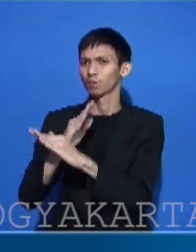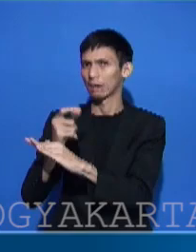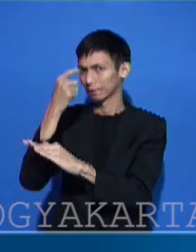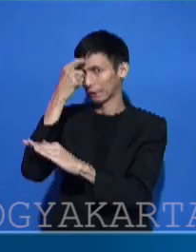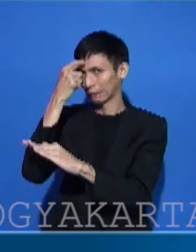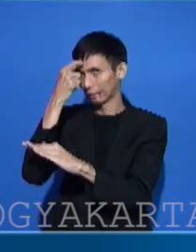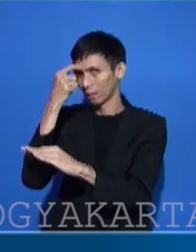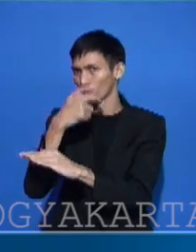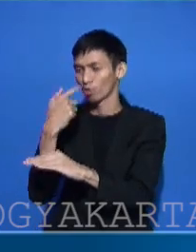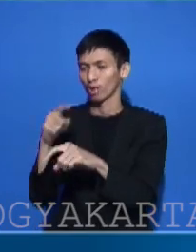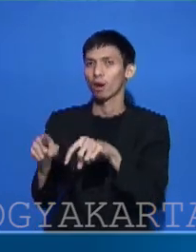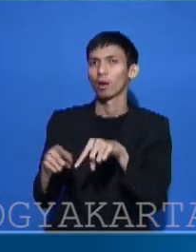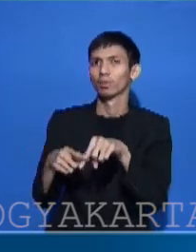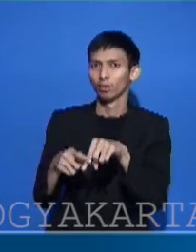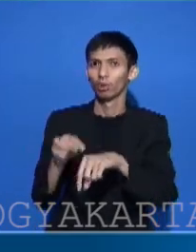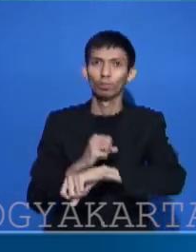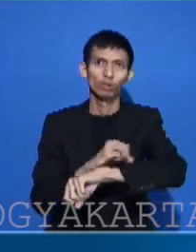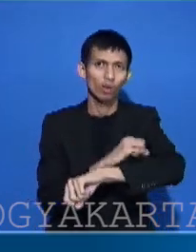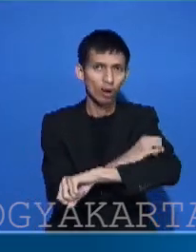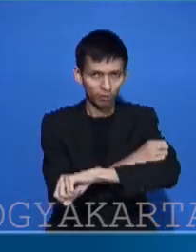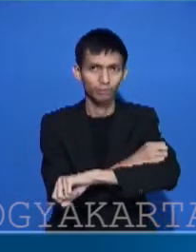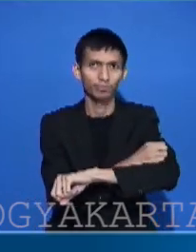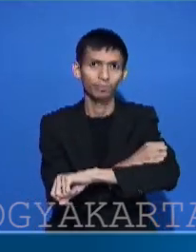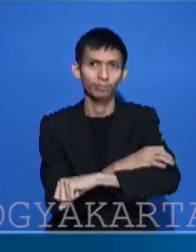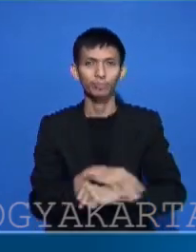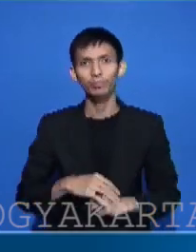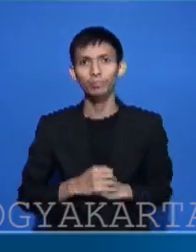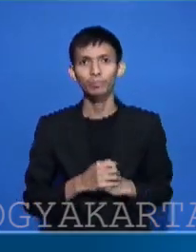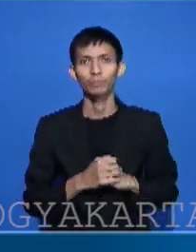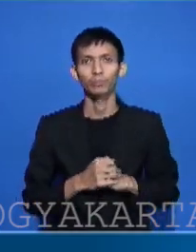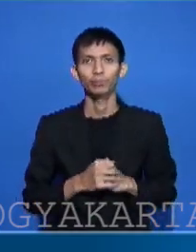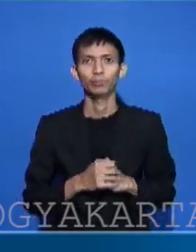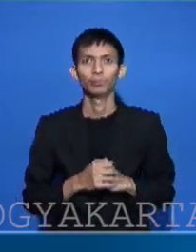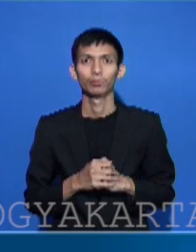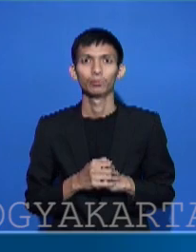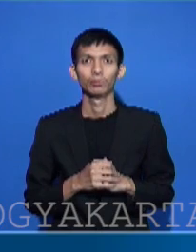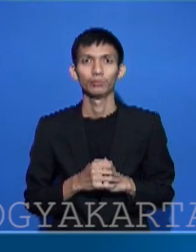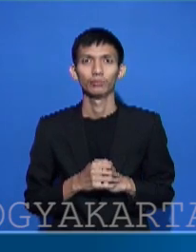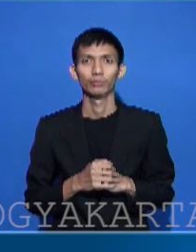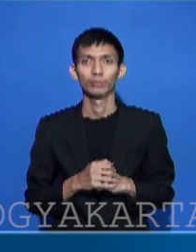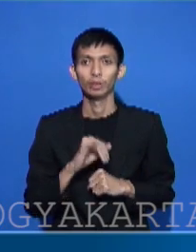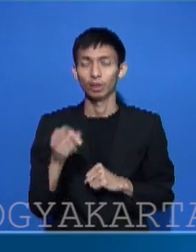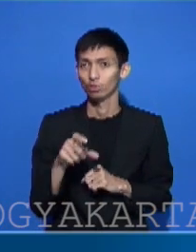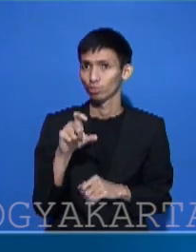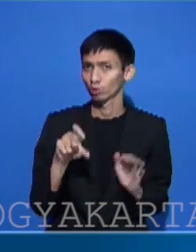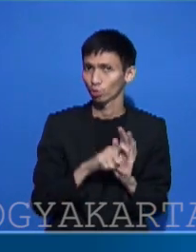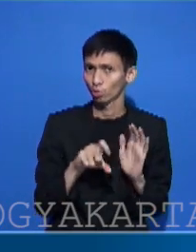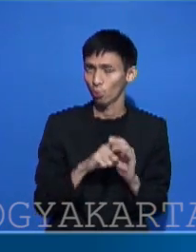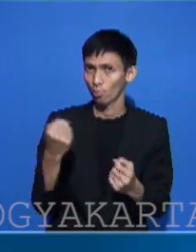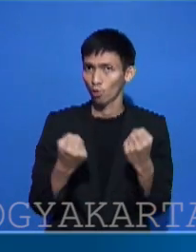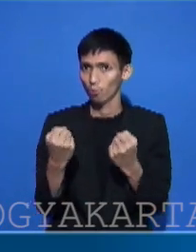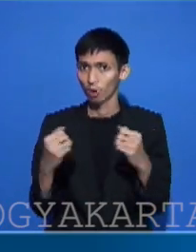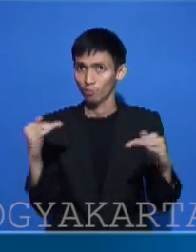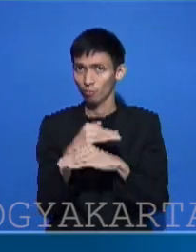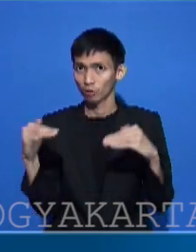serta lumpy skin disease atau penyakit kulit berbenjol. Kendaraan pengangkut hewan kurban yang hendak keluar maupun masuk wilayah diperiksa